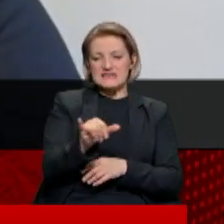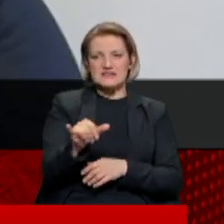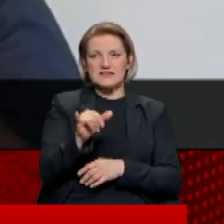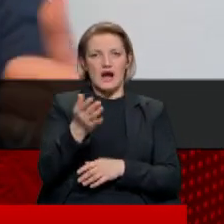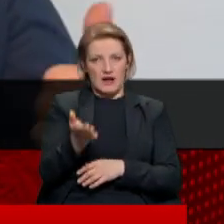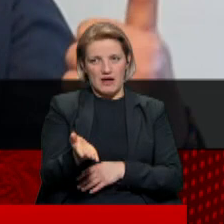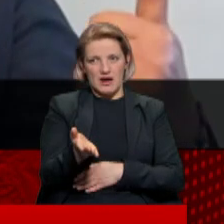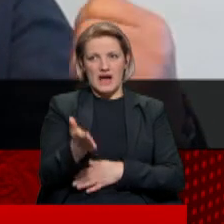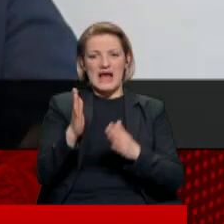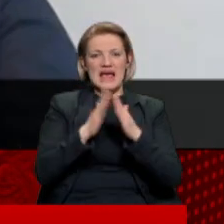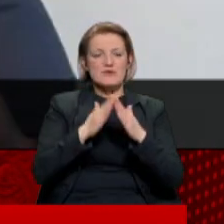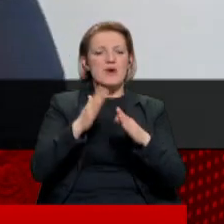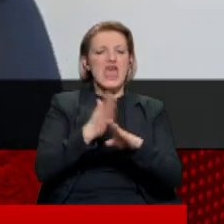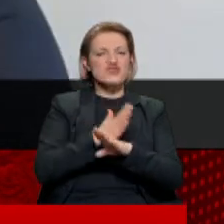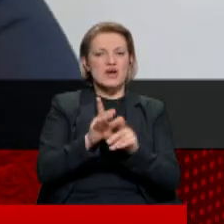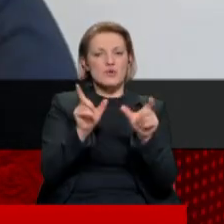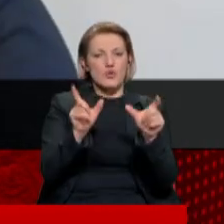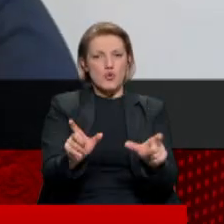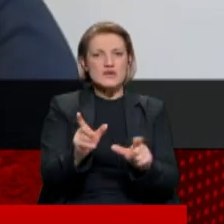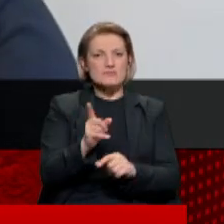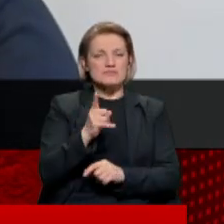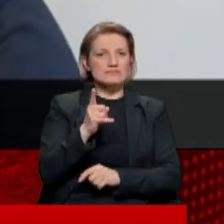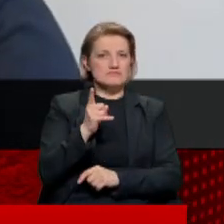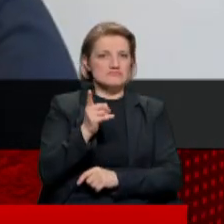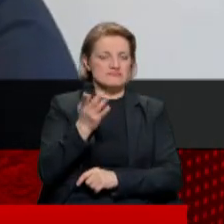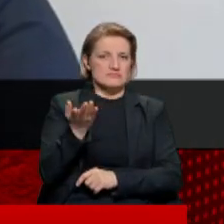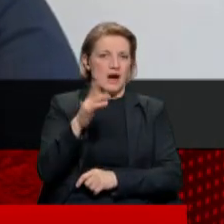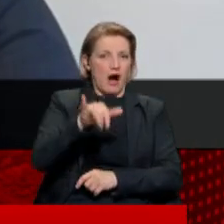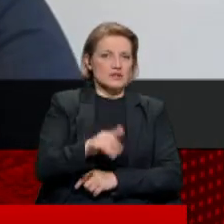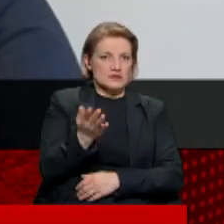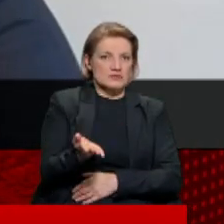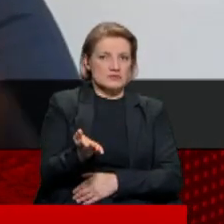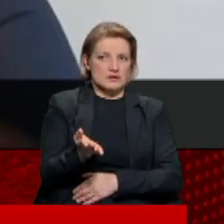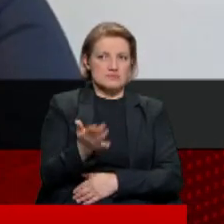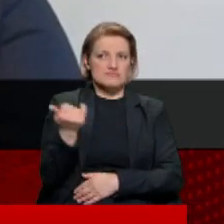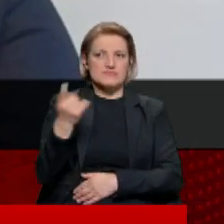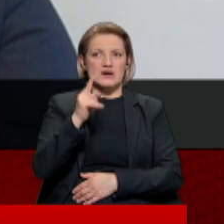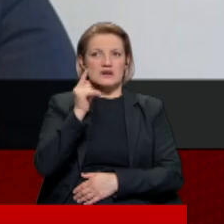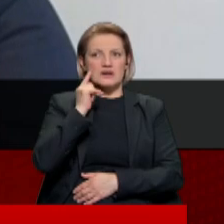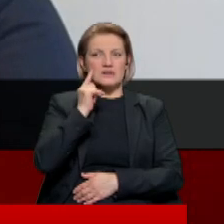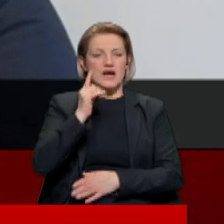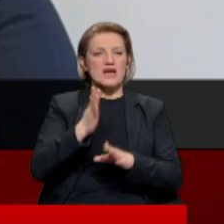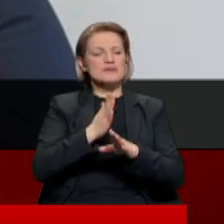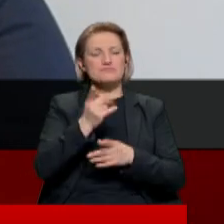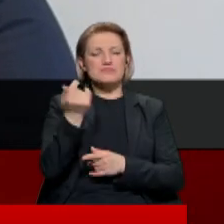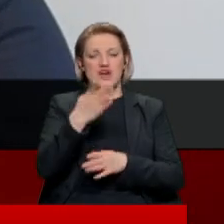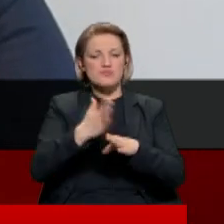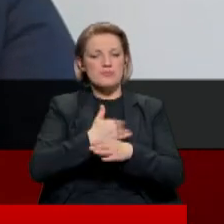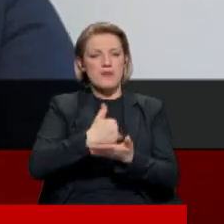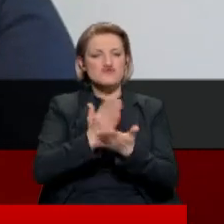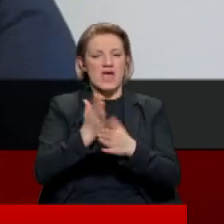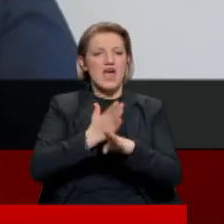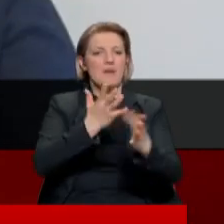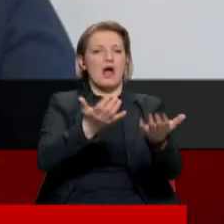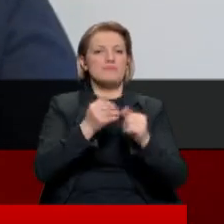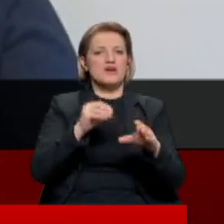bulunayım da evimdeki eşyamı koruyayım derdine düştü. Haklı olarak. Birkaç başka bir eşyamı alabileyim diye. E